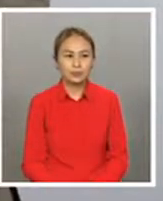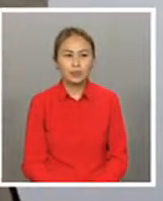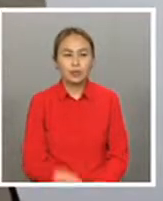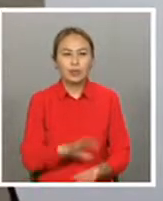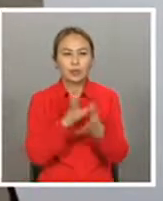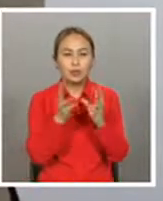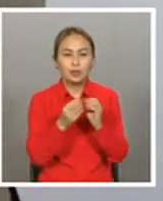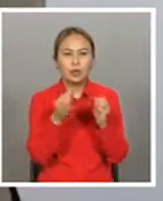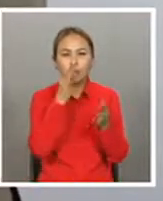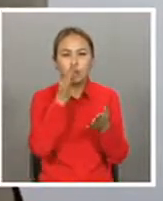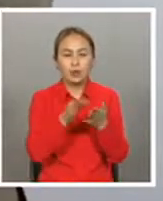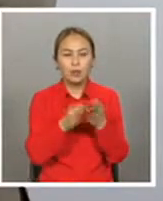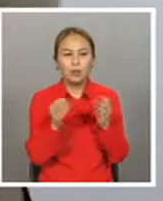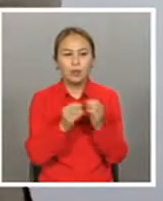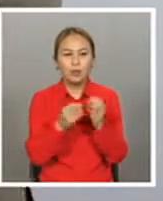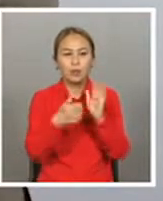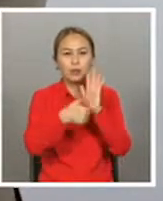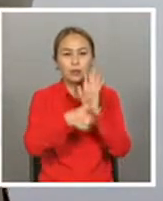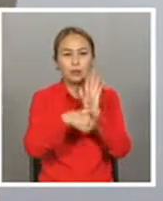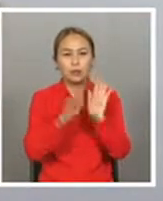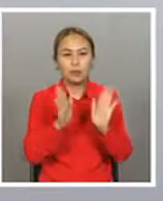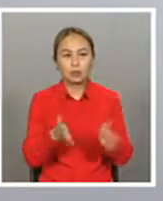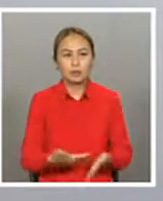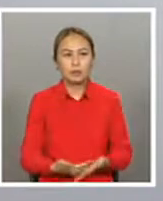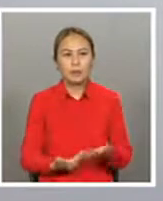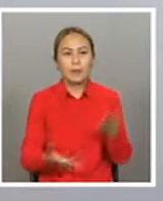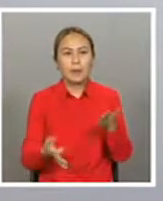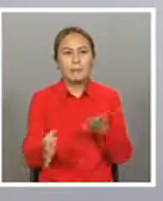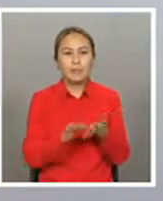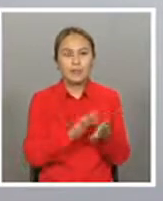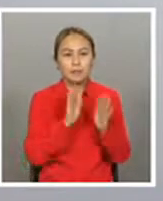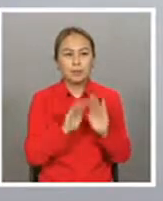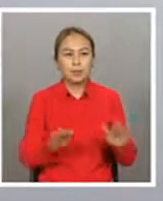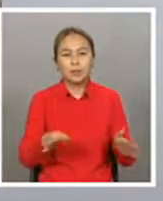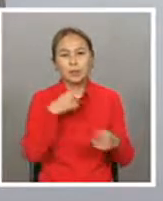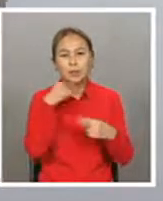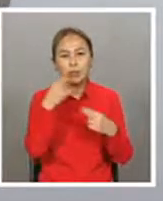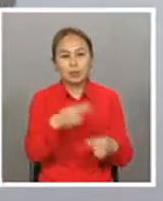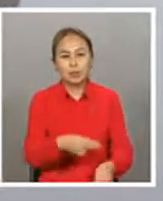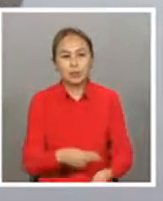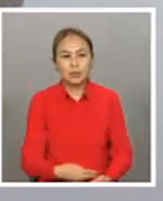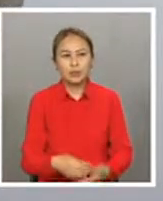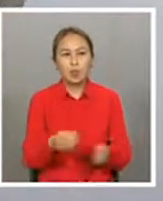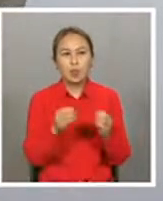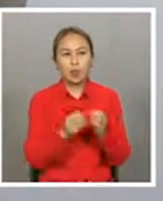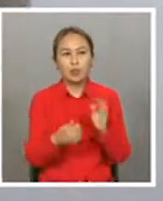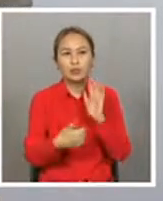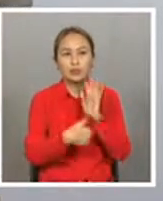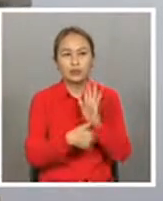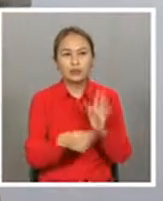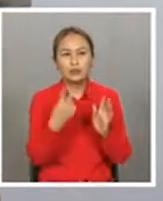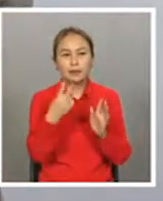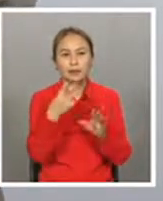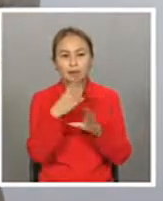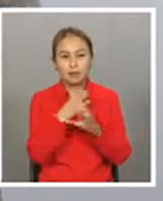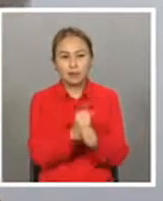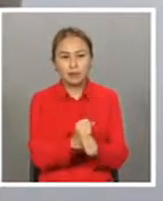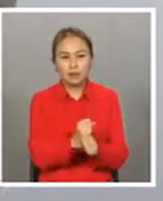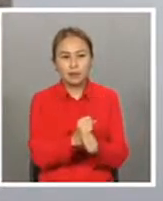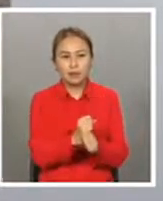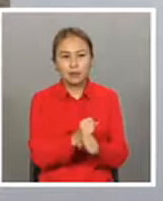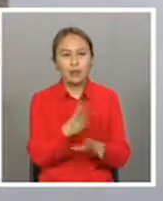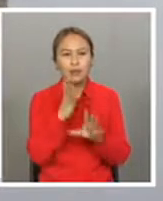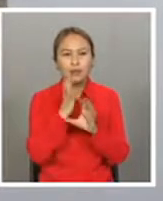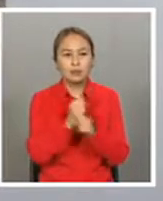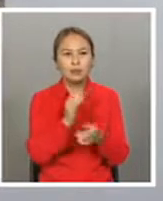Сонда жауабы 10-нан 6 болады. Бірден балалар, назар аударамыз. 10-нан 6 2-ге қысқарады.